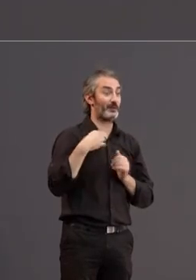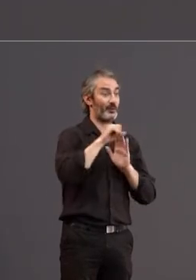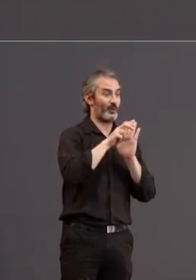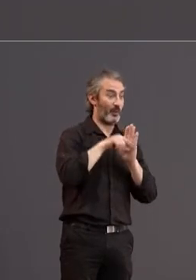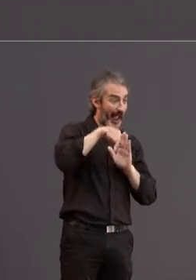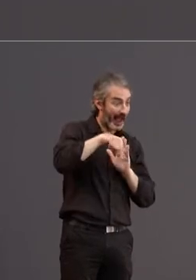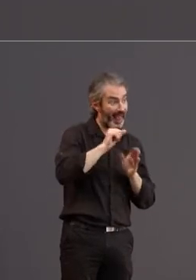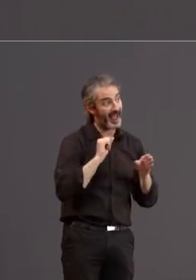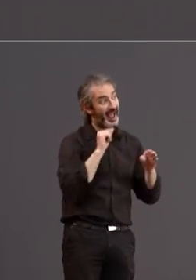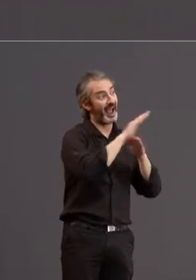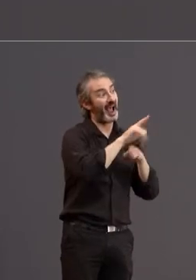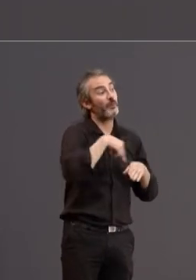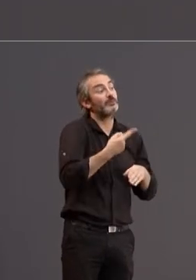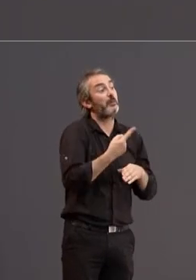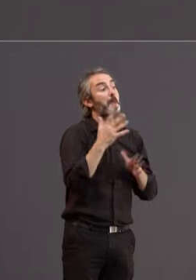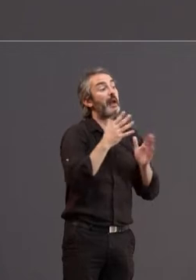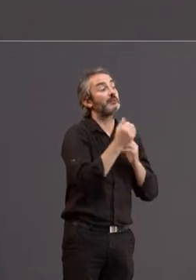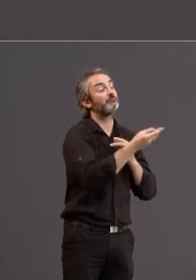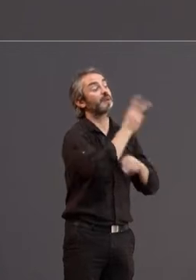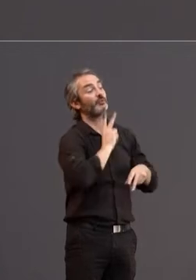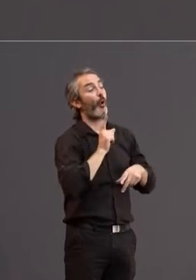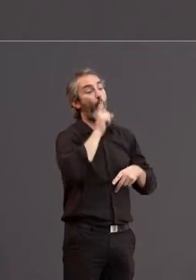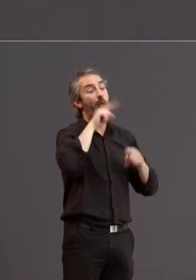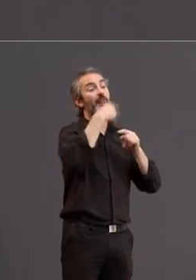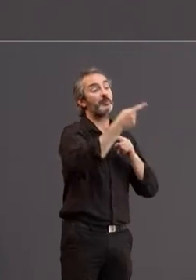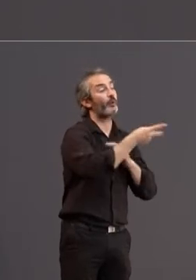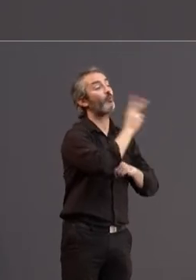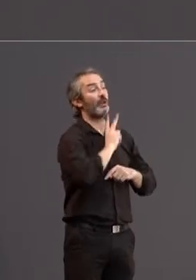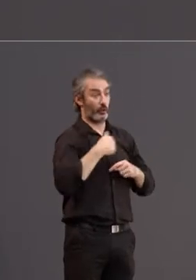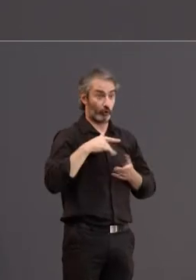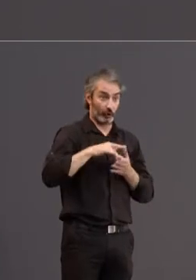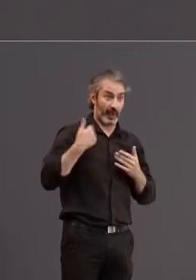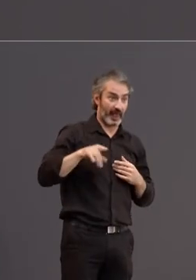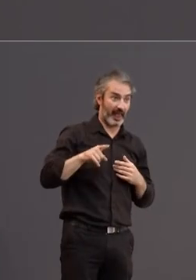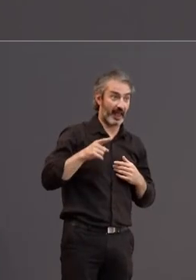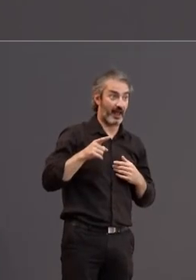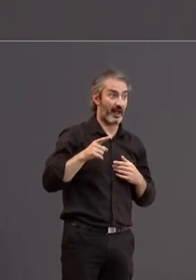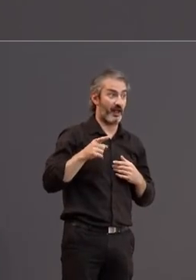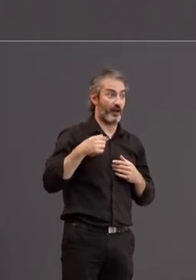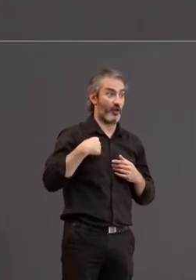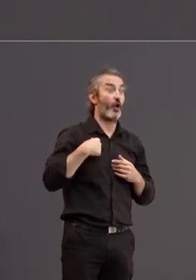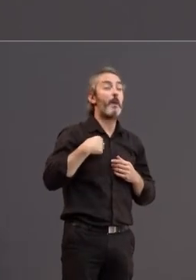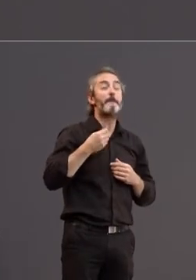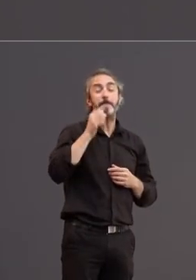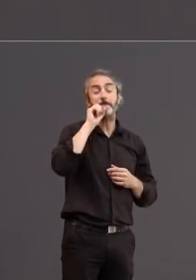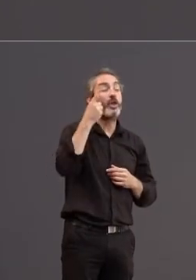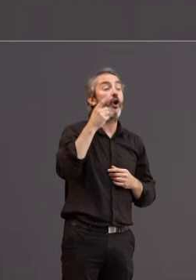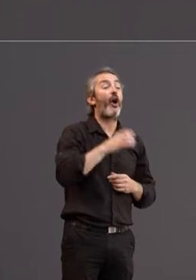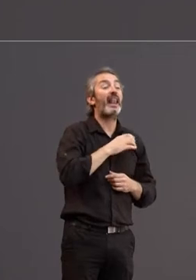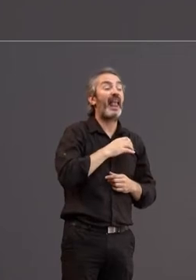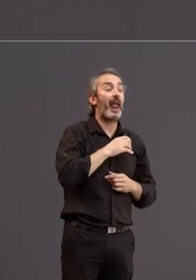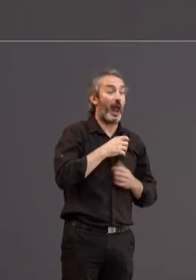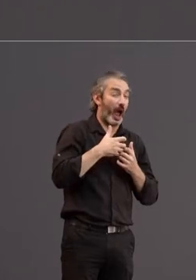envieu ara no el responen fins al març o passat un any, això a mi m'ha passat. De fet, un dels meus primers i millors clients va